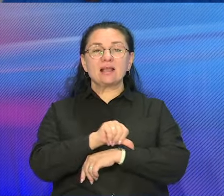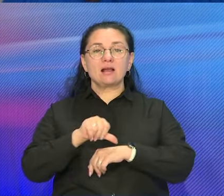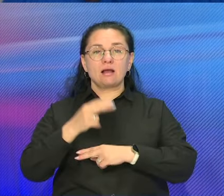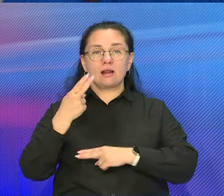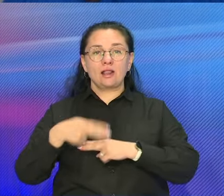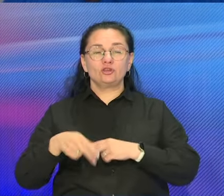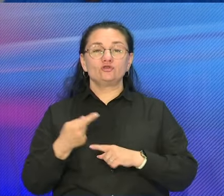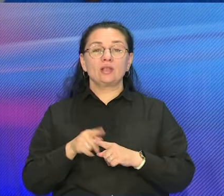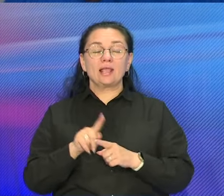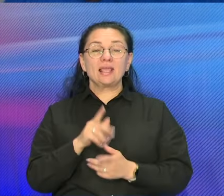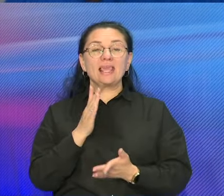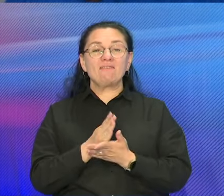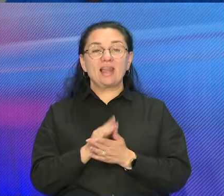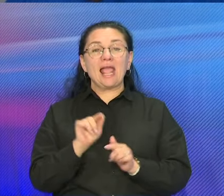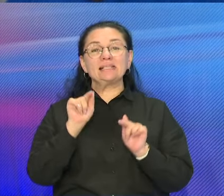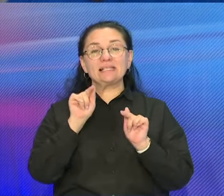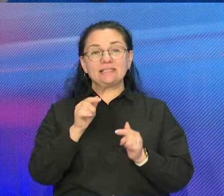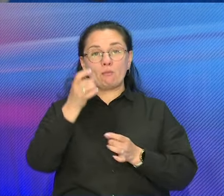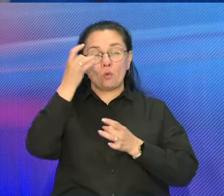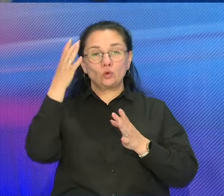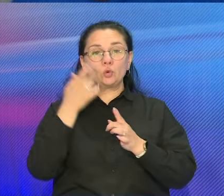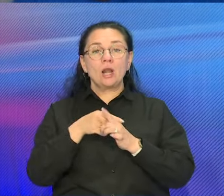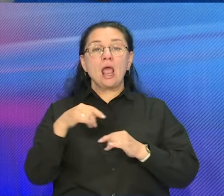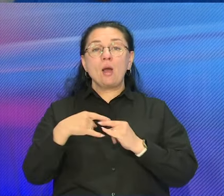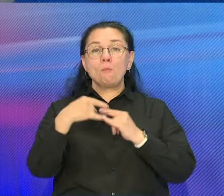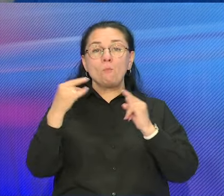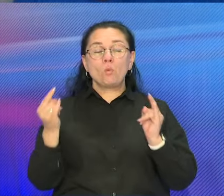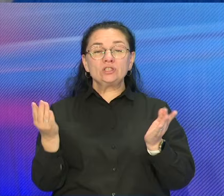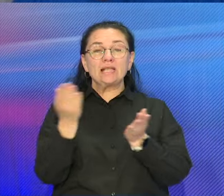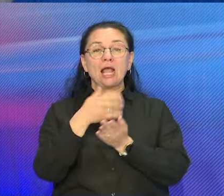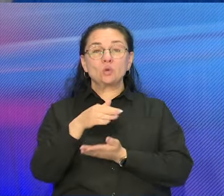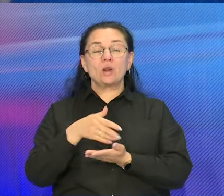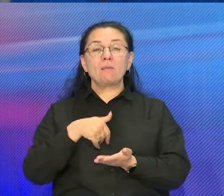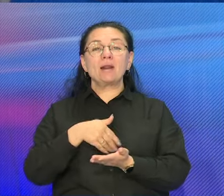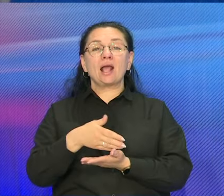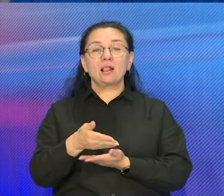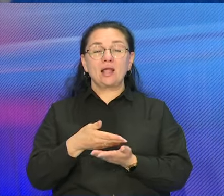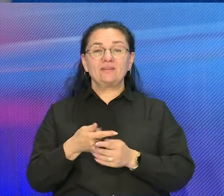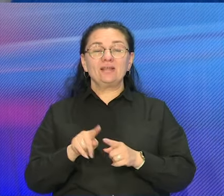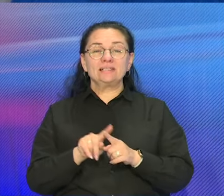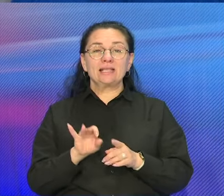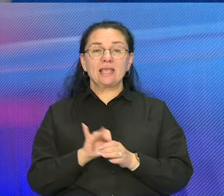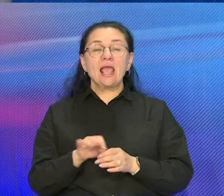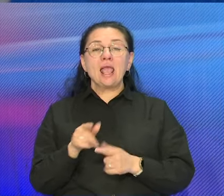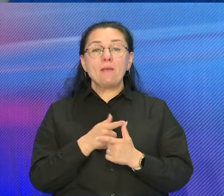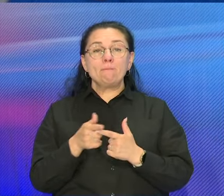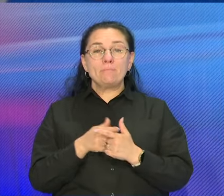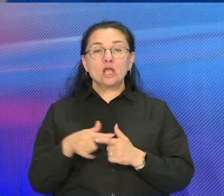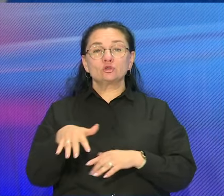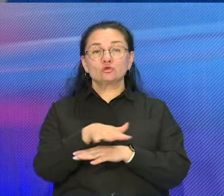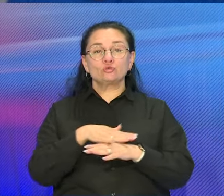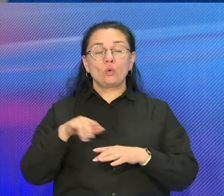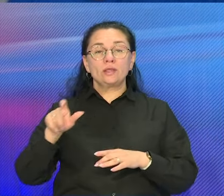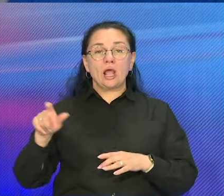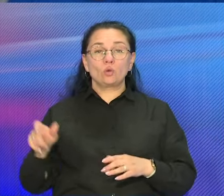ЯВЛЯЕТСЯ ТЕМ МОСТИКОМ ХОРОШИМ, КОТОРЫЙ ПРОКЛАДЫВАЕТСЯ МЕЖДУ ЛЮДЬМИ, МЕЖДУ СТРАНАМИ, МЕЖДУ НАРОДАМИ И МЫ ПО